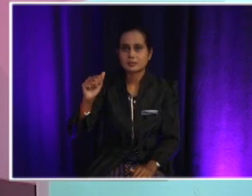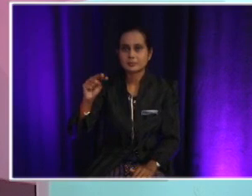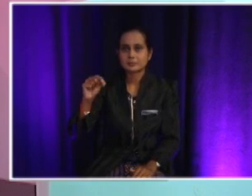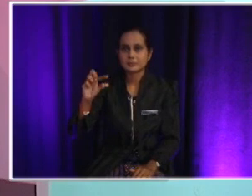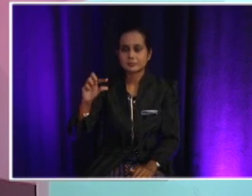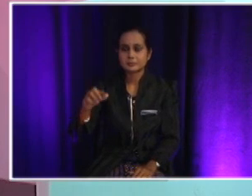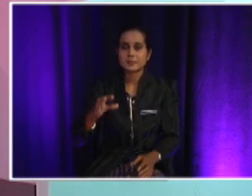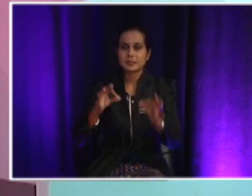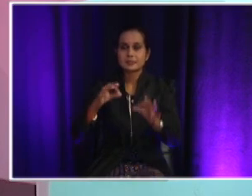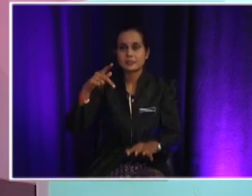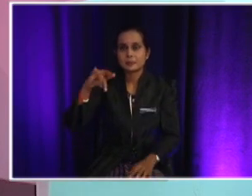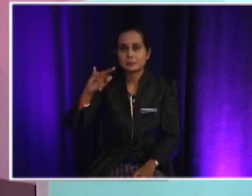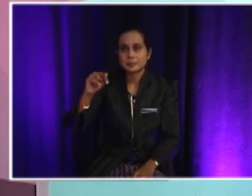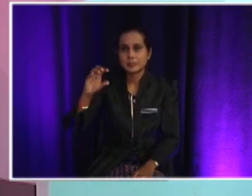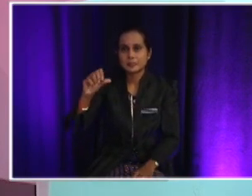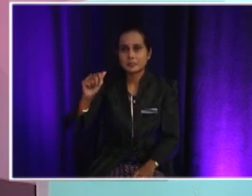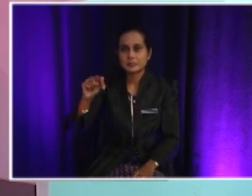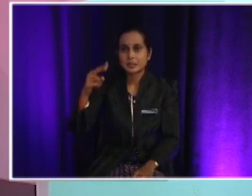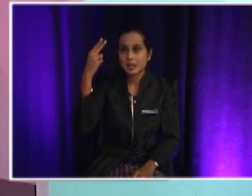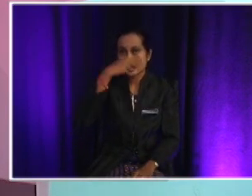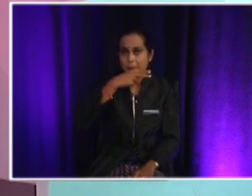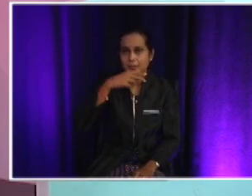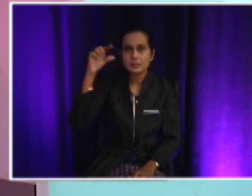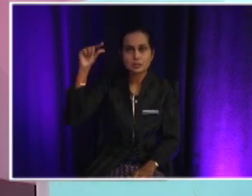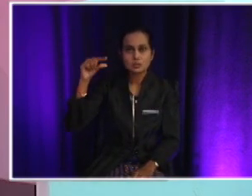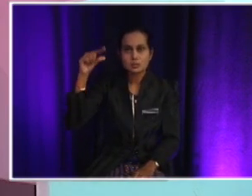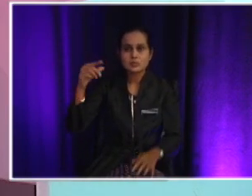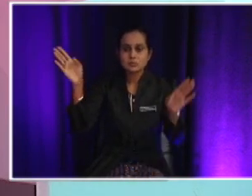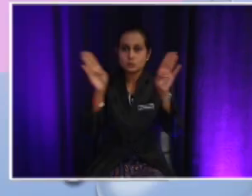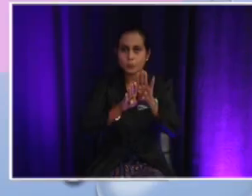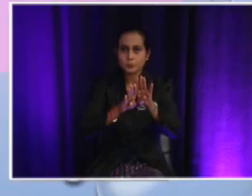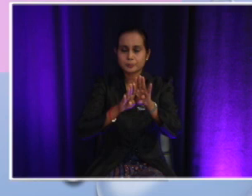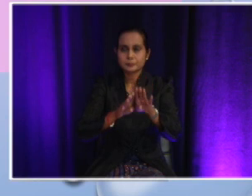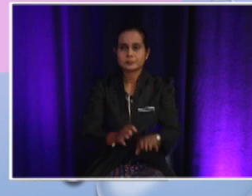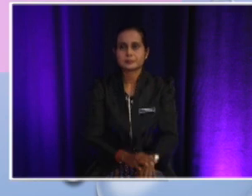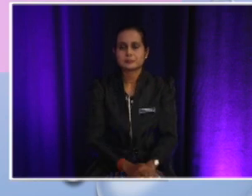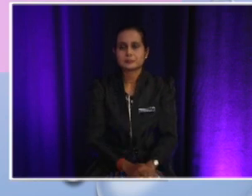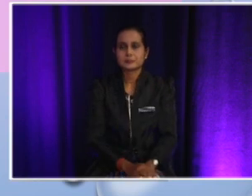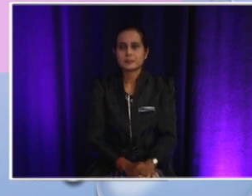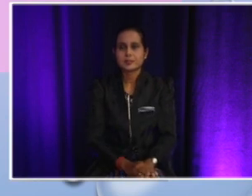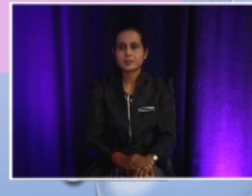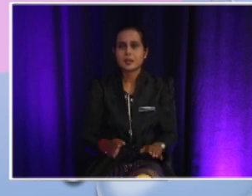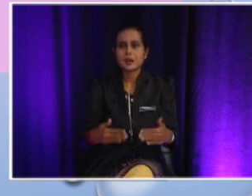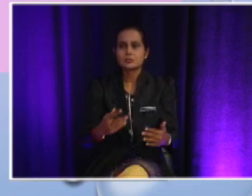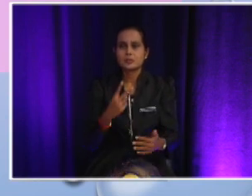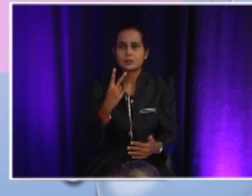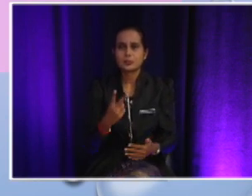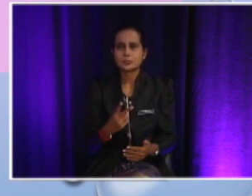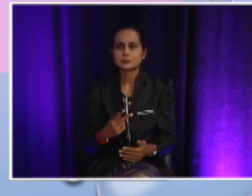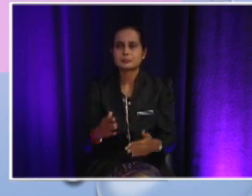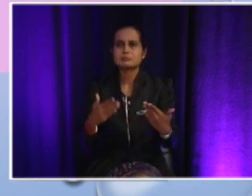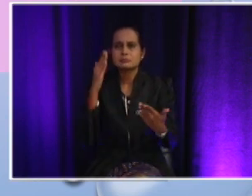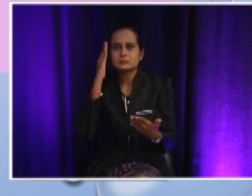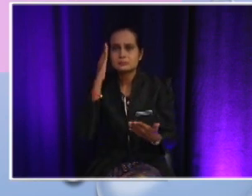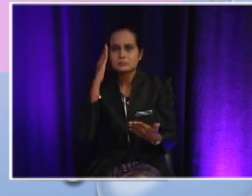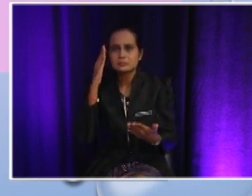tertutup. Maksudnya dalam laluan tu tertutup. Dan kalau kita tengok di sini, ini bagaimana kita nak tengok? Okey, bagaimana kita nak tahu diod